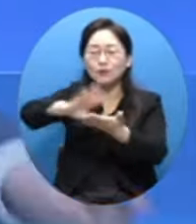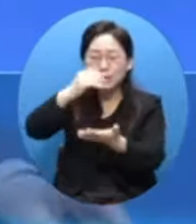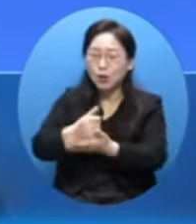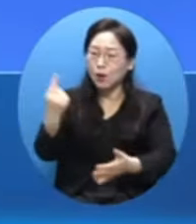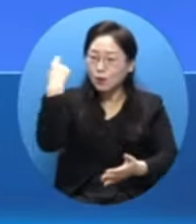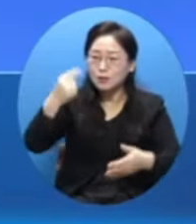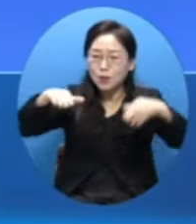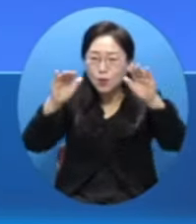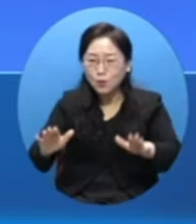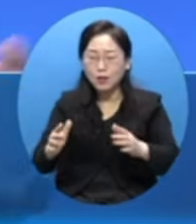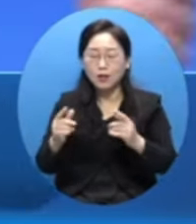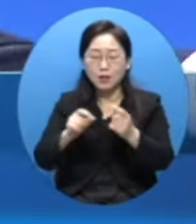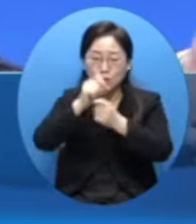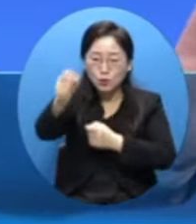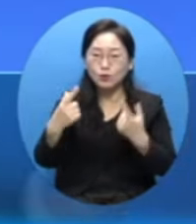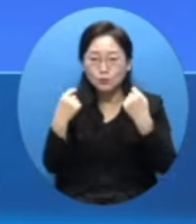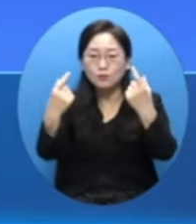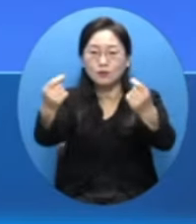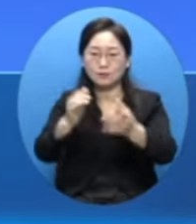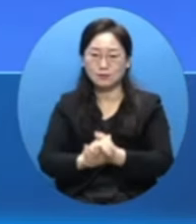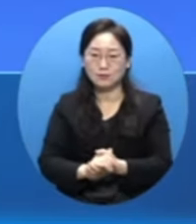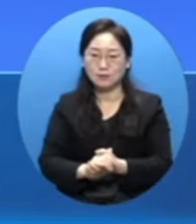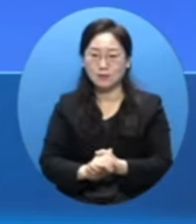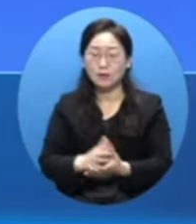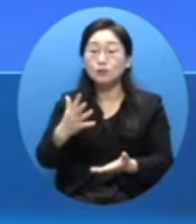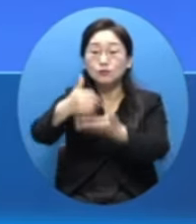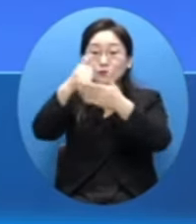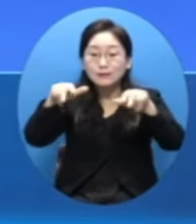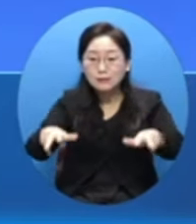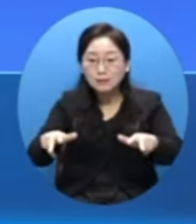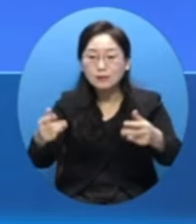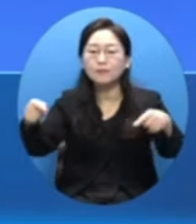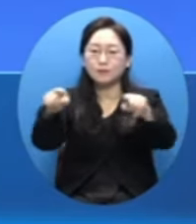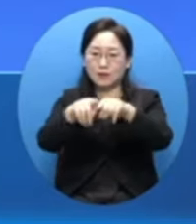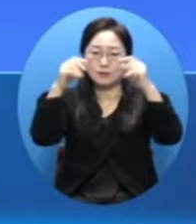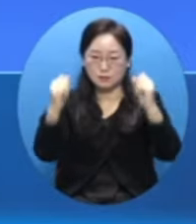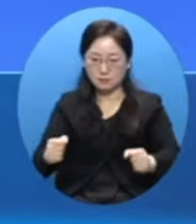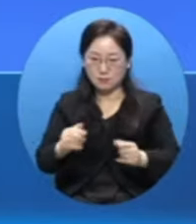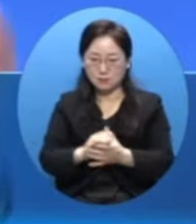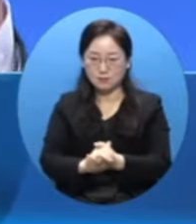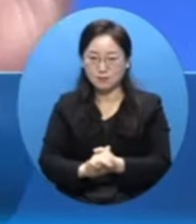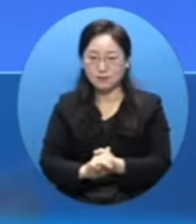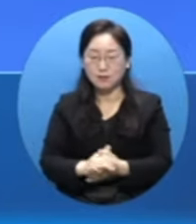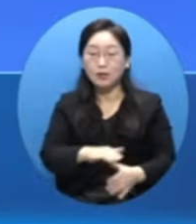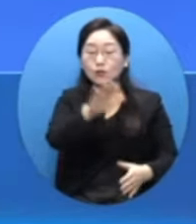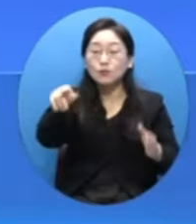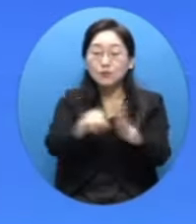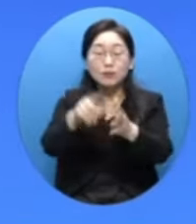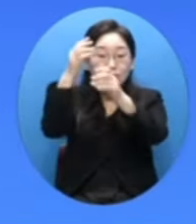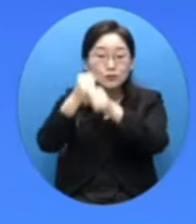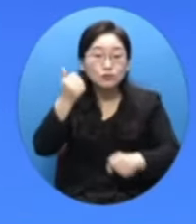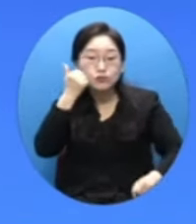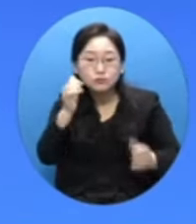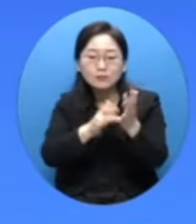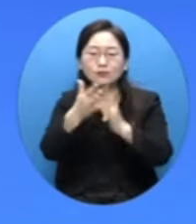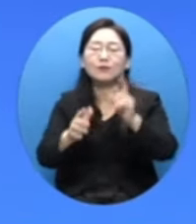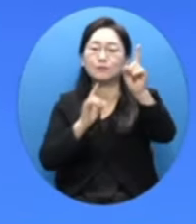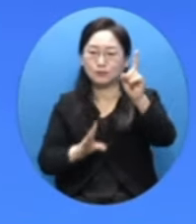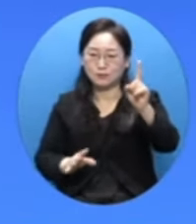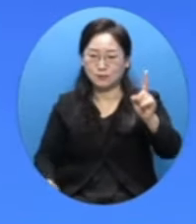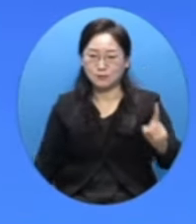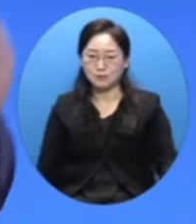어제나 오리라 영원토록 동일하시니라. 그 주님이 지금 우리와 함께하고 계신 것입니다. 우리가 믿고 의지할 분은 예수님 한 분밖에